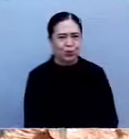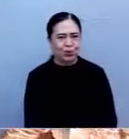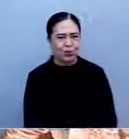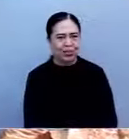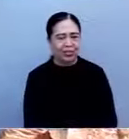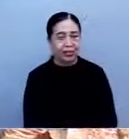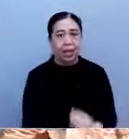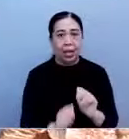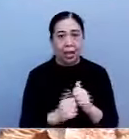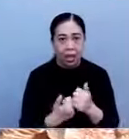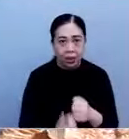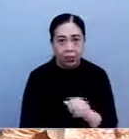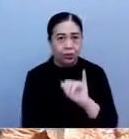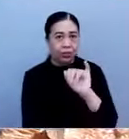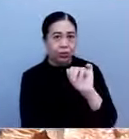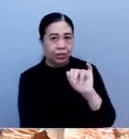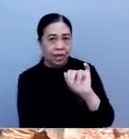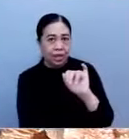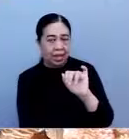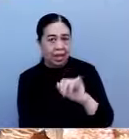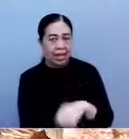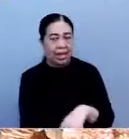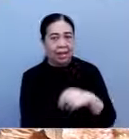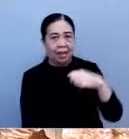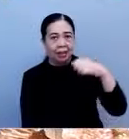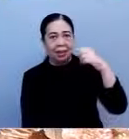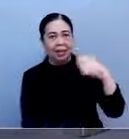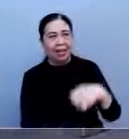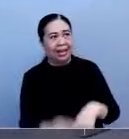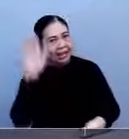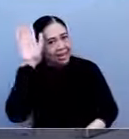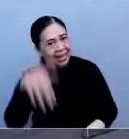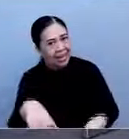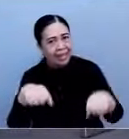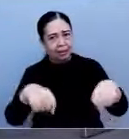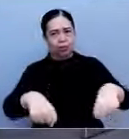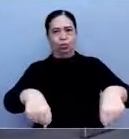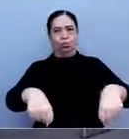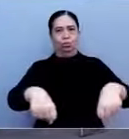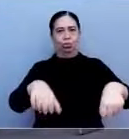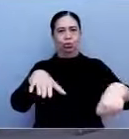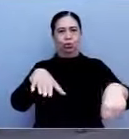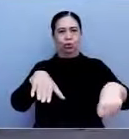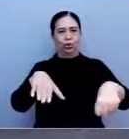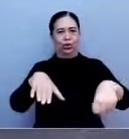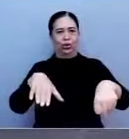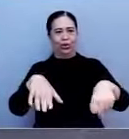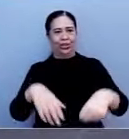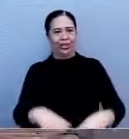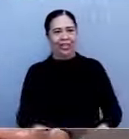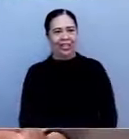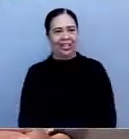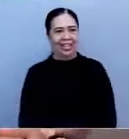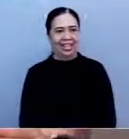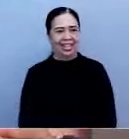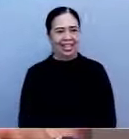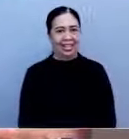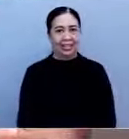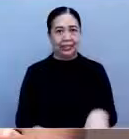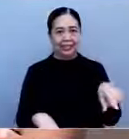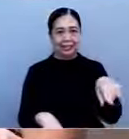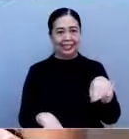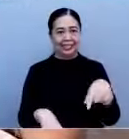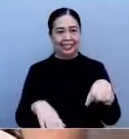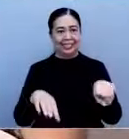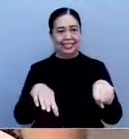Paano maging sosyal sa pagpara ng tricycle? Kung ano tricycle driver si Jester? Gusto ko talaga ako yung bilabahin mo. Ikaw yung magiging